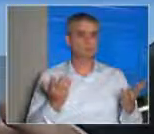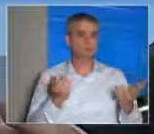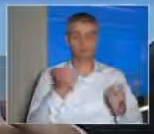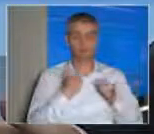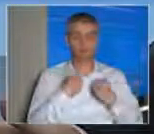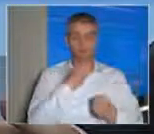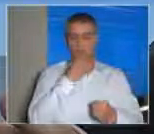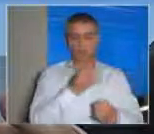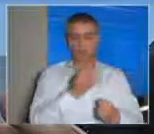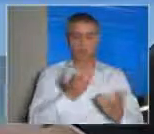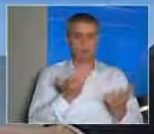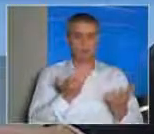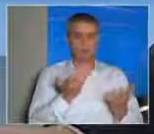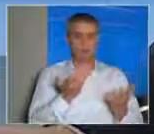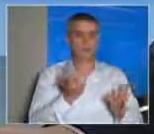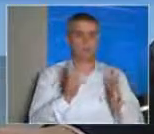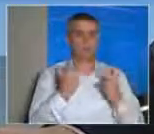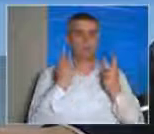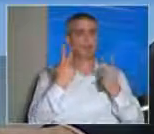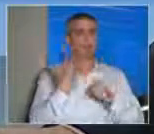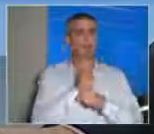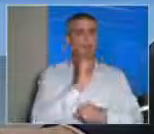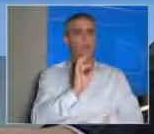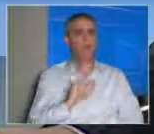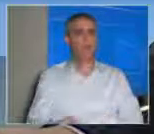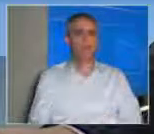קצת קשה לי לשאול את זה במונחים כאלה, אבל מה יחשב הצלחה?